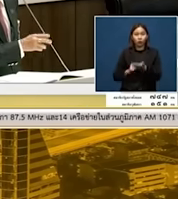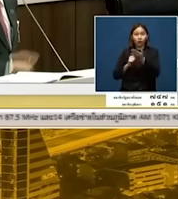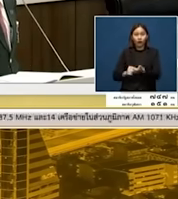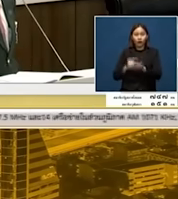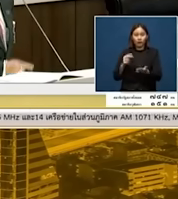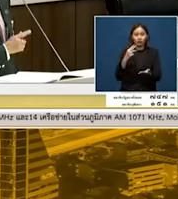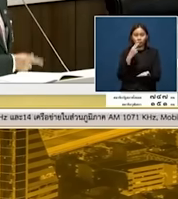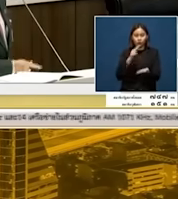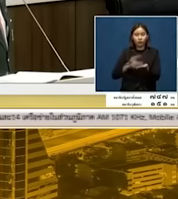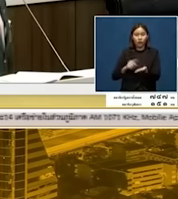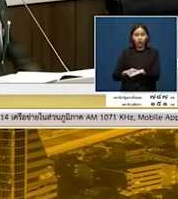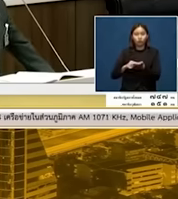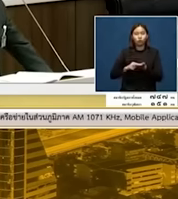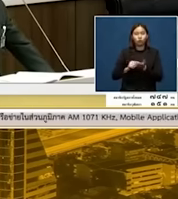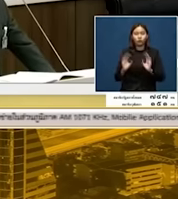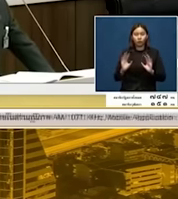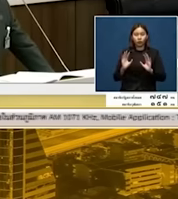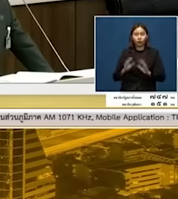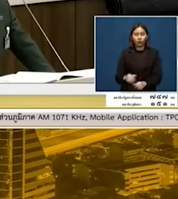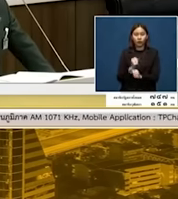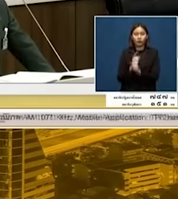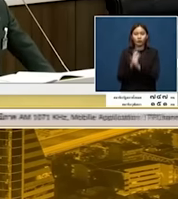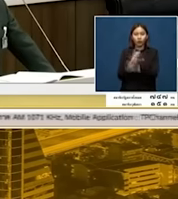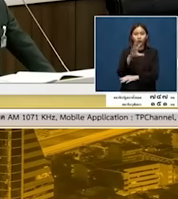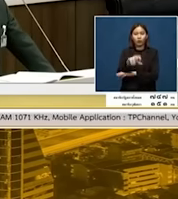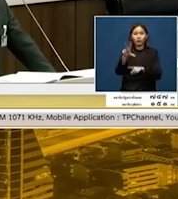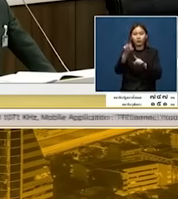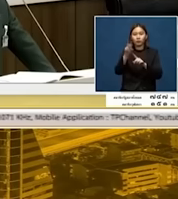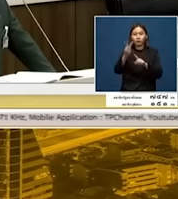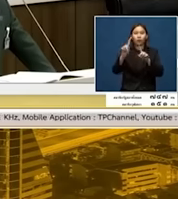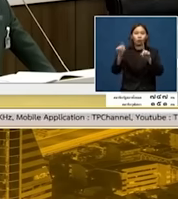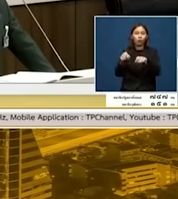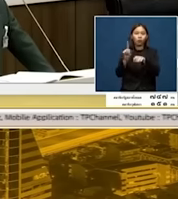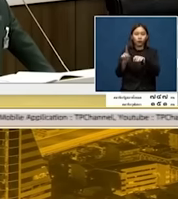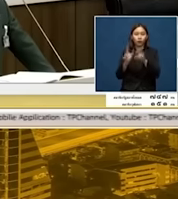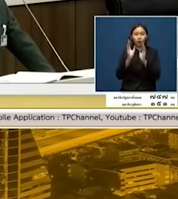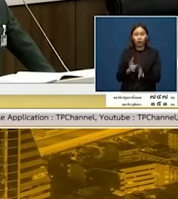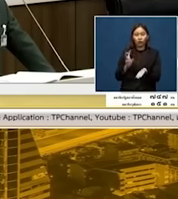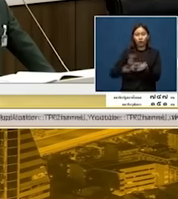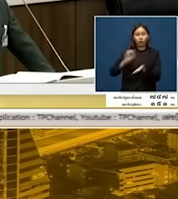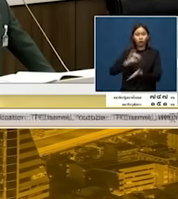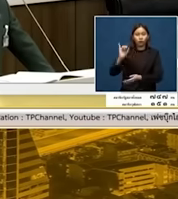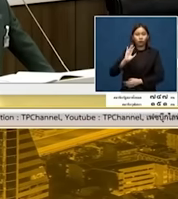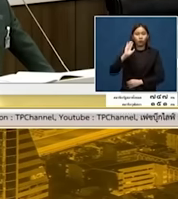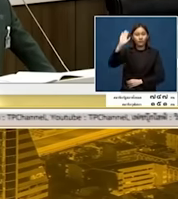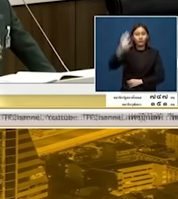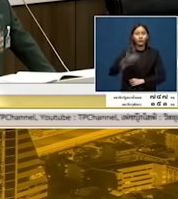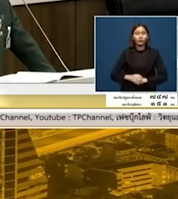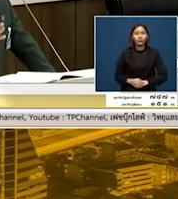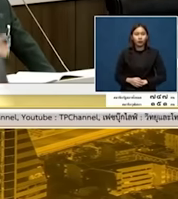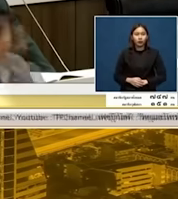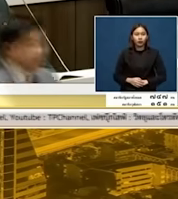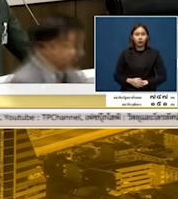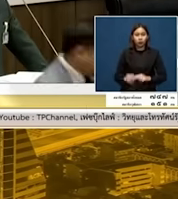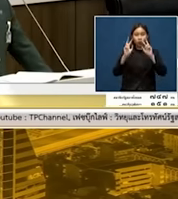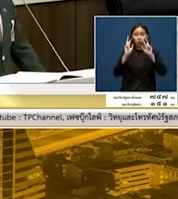ไรวะประธานก็ต้องมีสิทธิ์ใช่ไหมถ้ามันนองก็พยายามบอกว่าก็ผมบอกว่าต้องรอไงรอศาลฉะนั้นคุณจะ